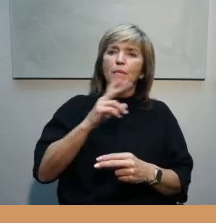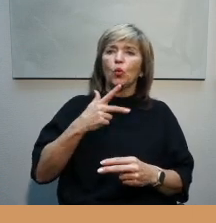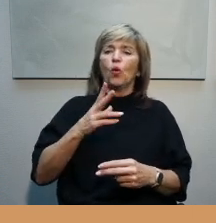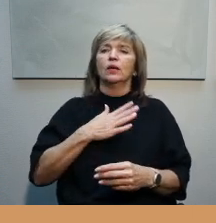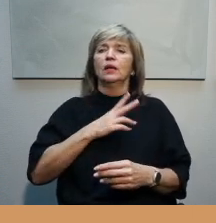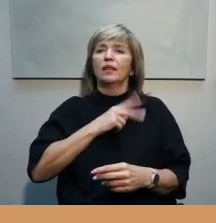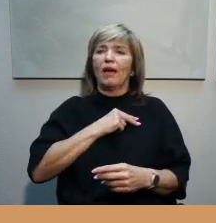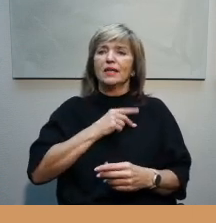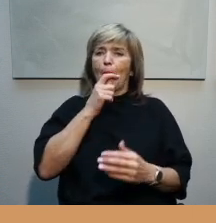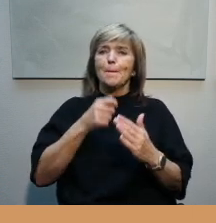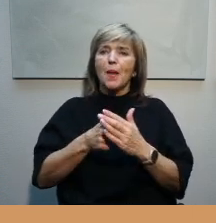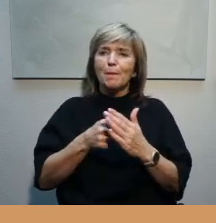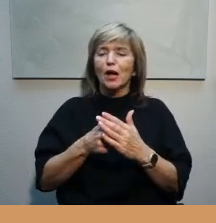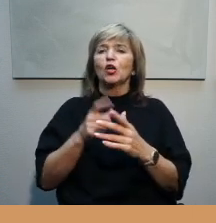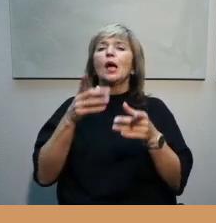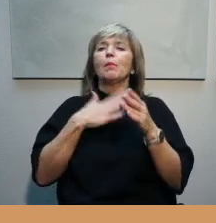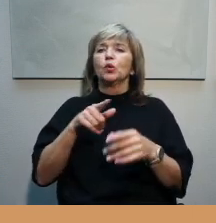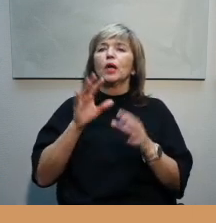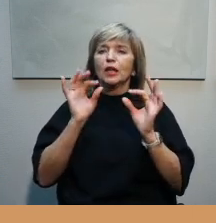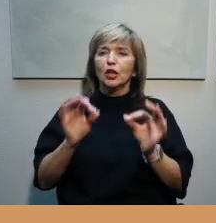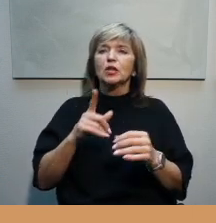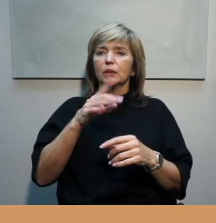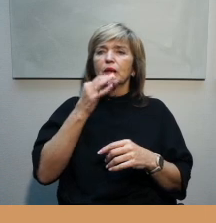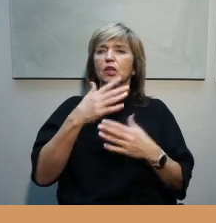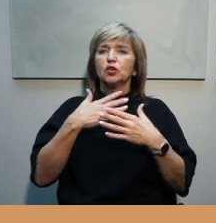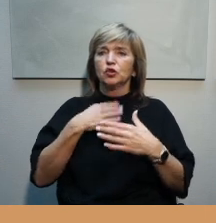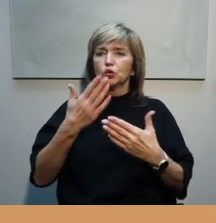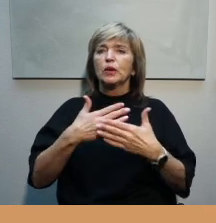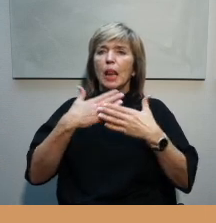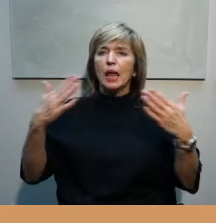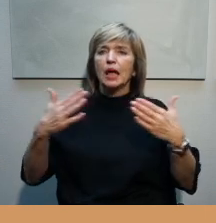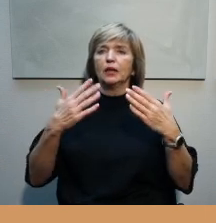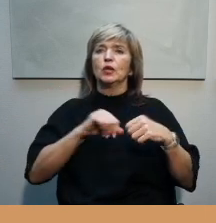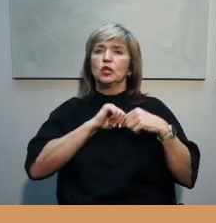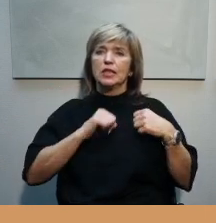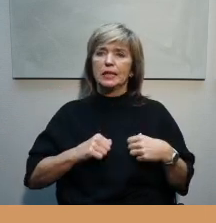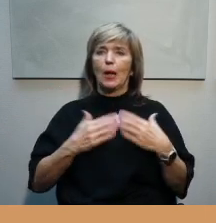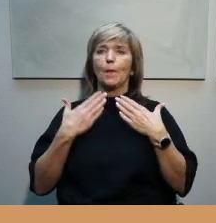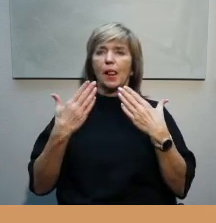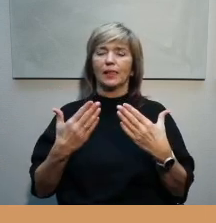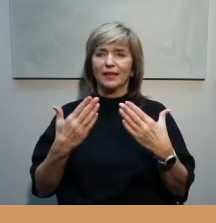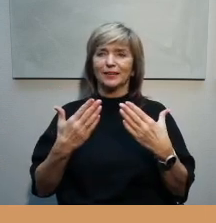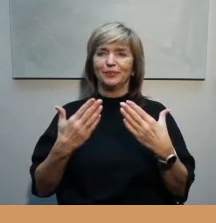dvēseli pabarot, un par to es tiešām gribu teikt jums šodien lielu un sirsnīgu paldies.